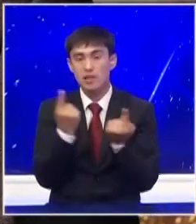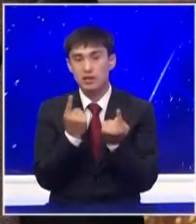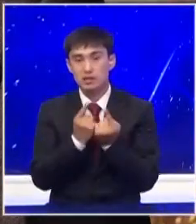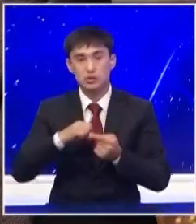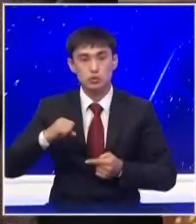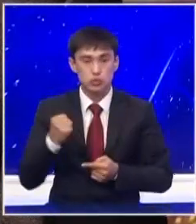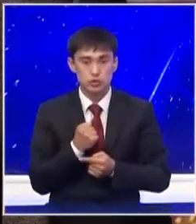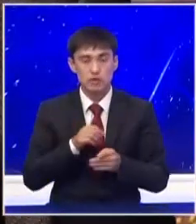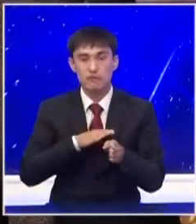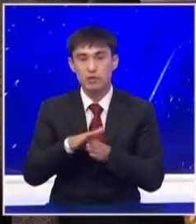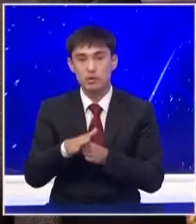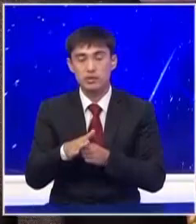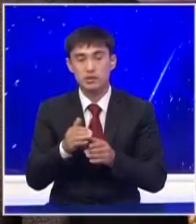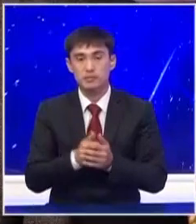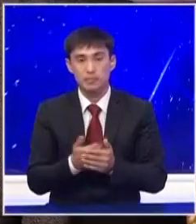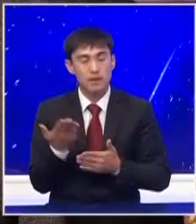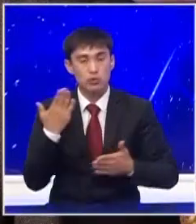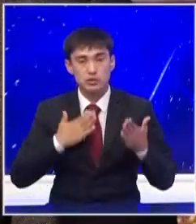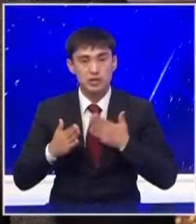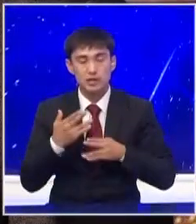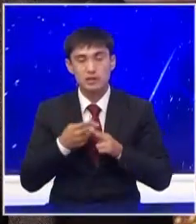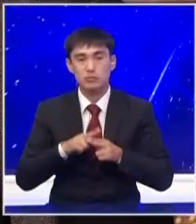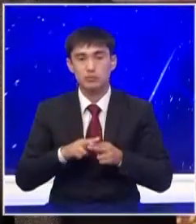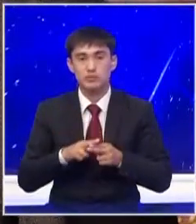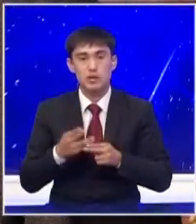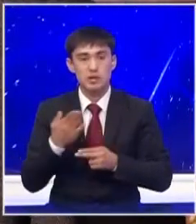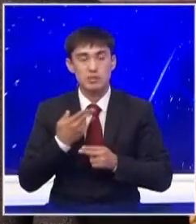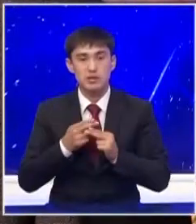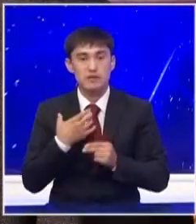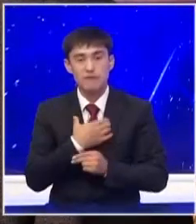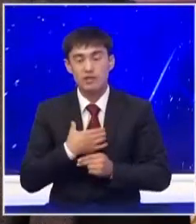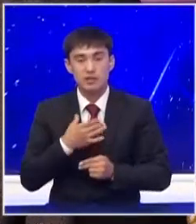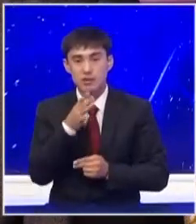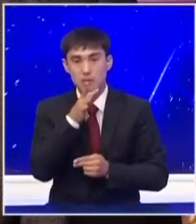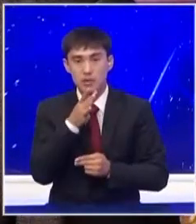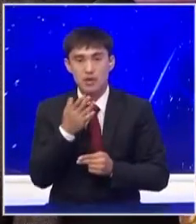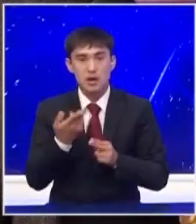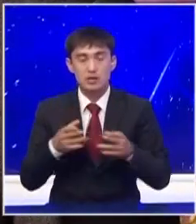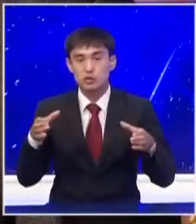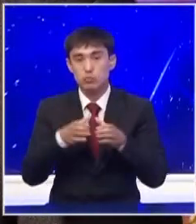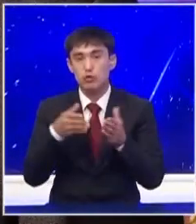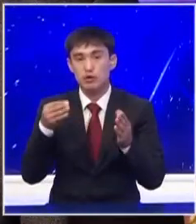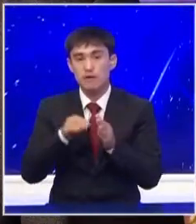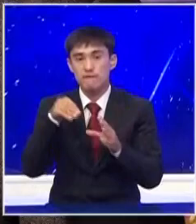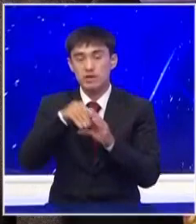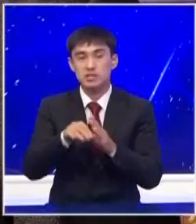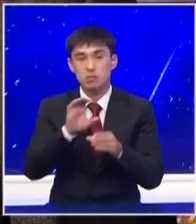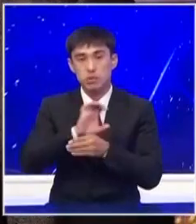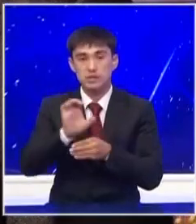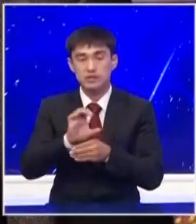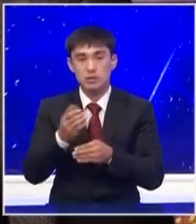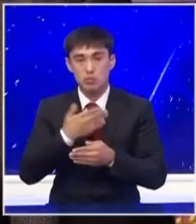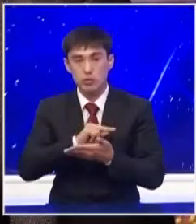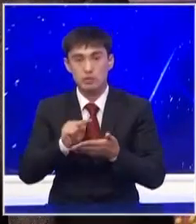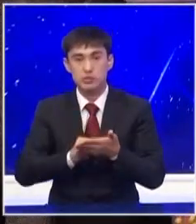и друзья осуществили ее. Я очень рад этому. Для меня это волнительный момент. В этот сборник вошли произведения, написанные